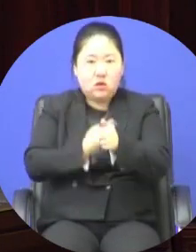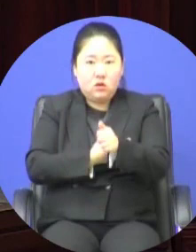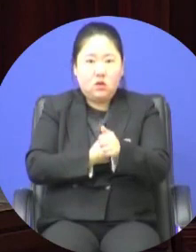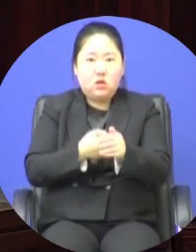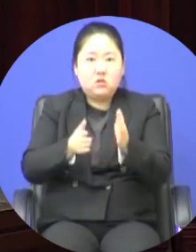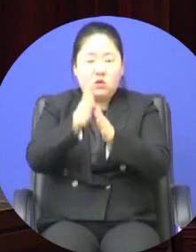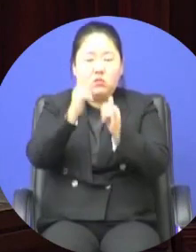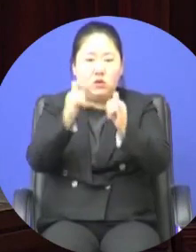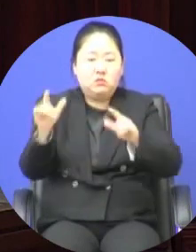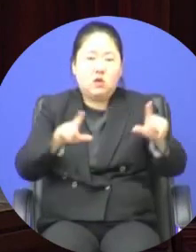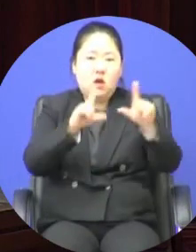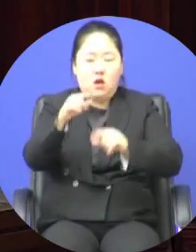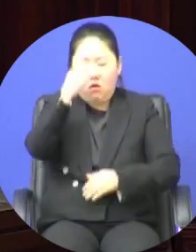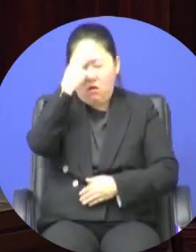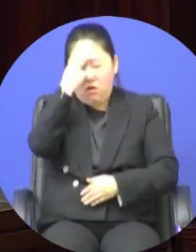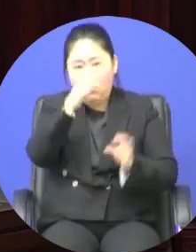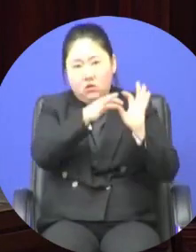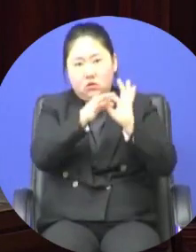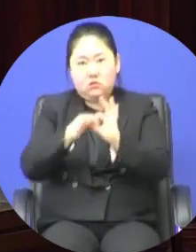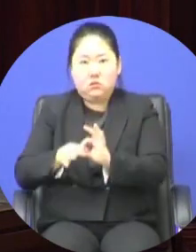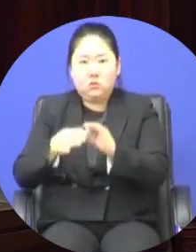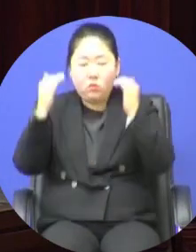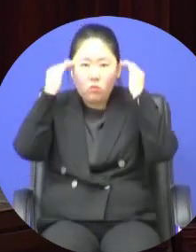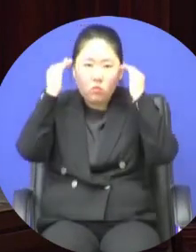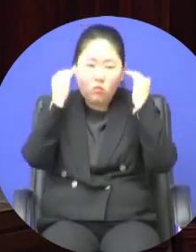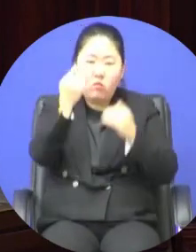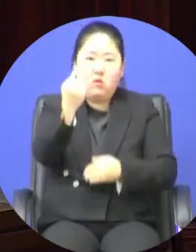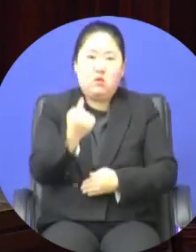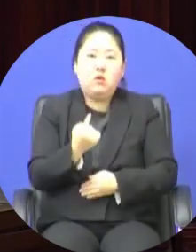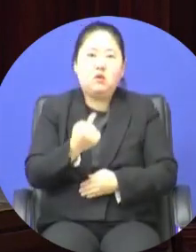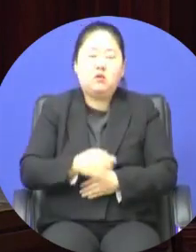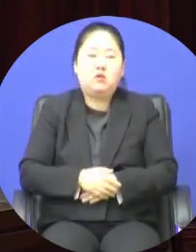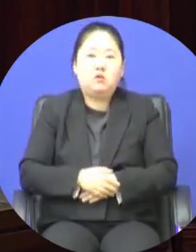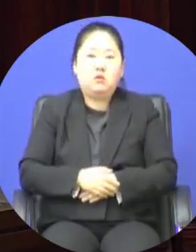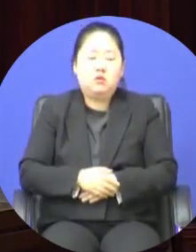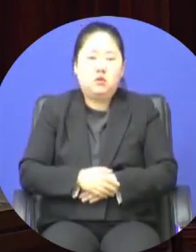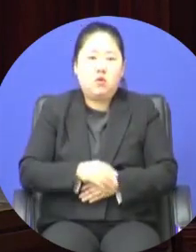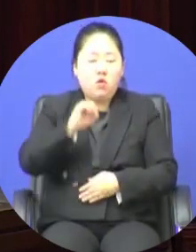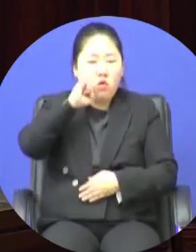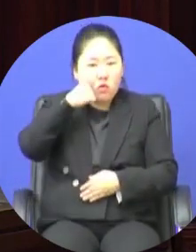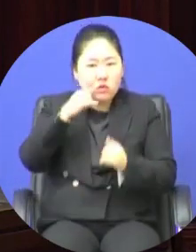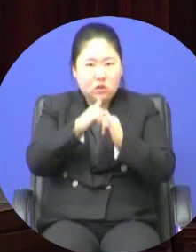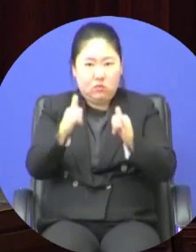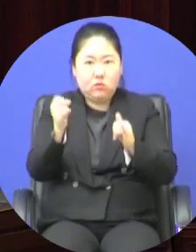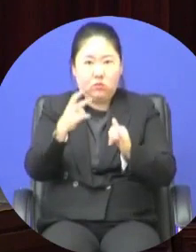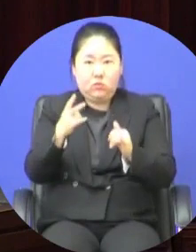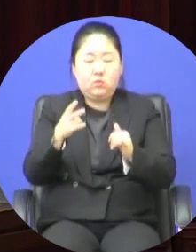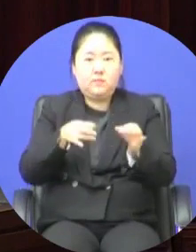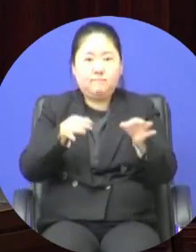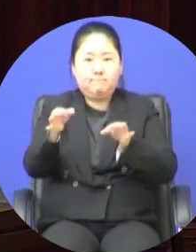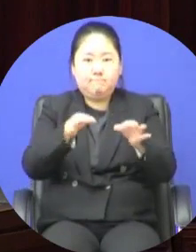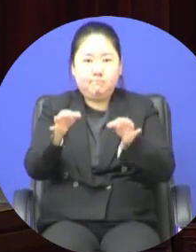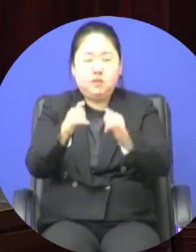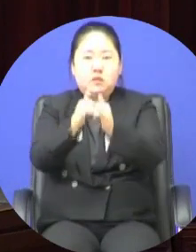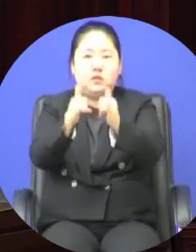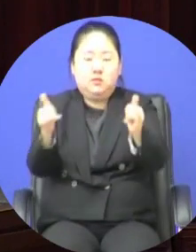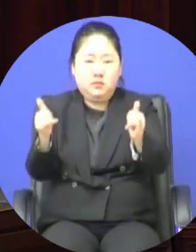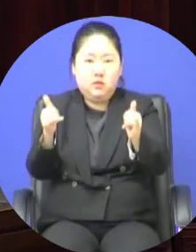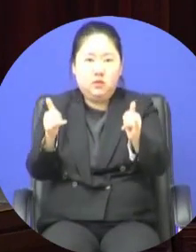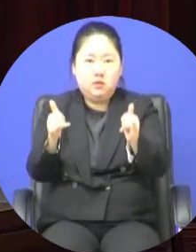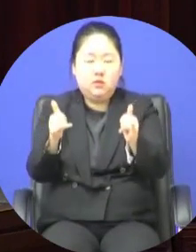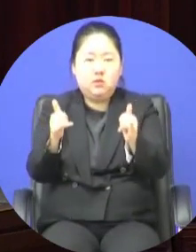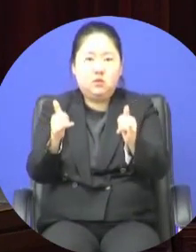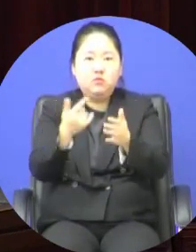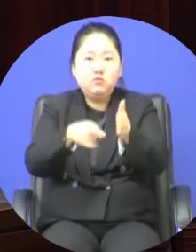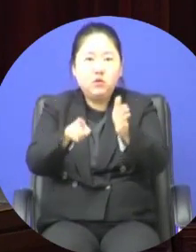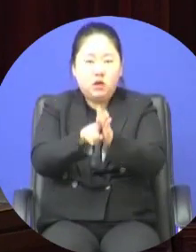서민의 삶이 피폐해집니다. 지역경제의 버팀목으로서 취약계층과 소상공인을 지원해 민생경제를